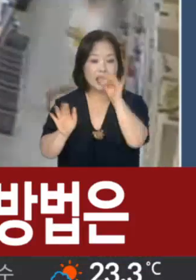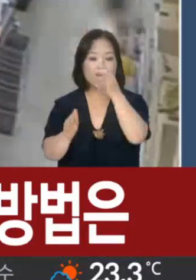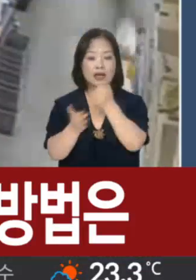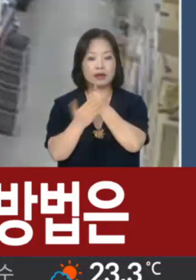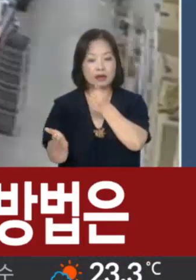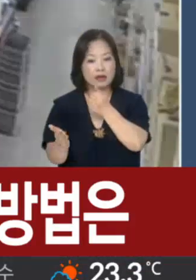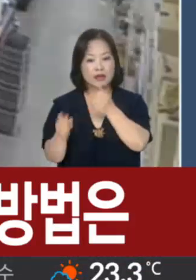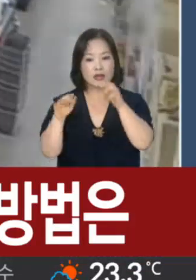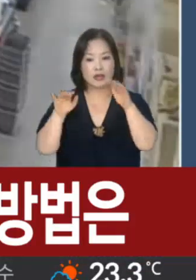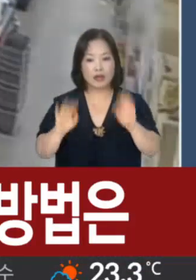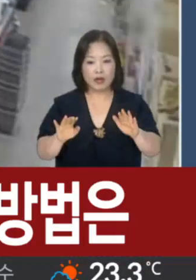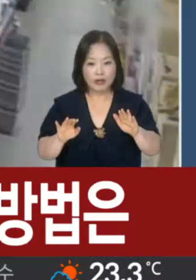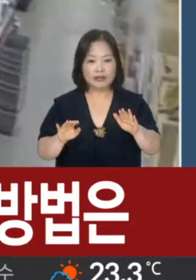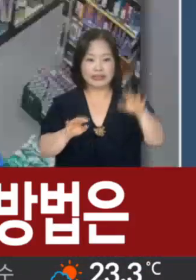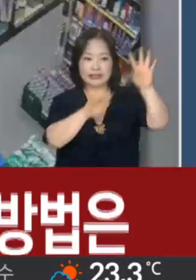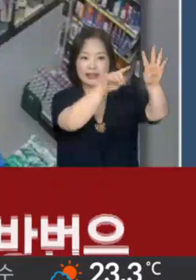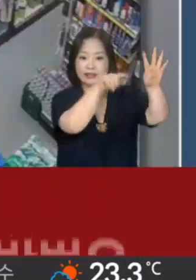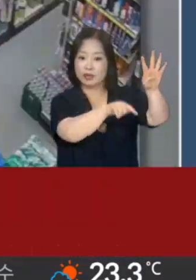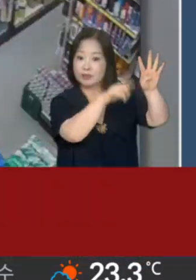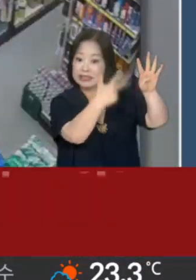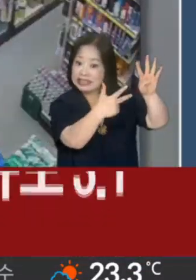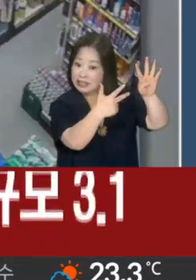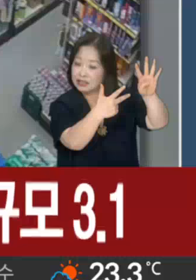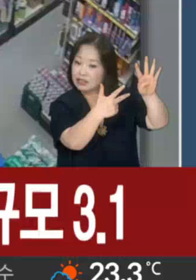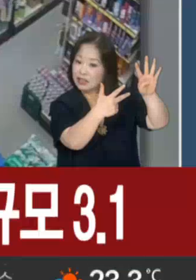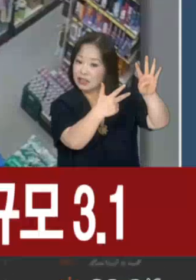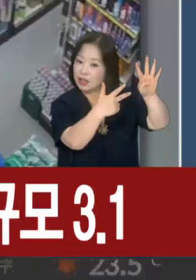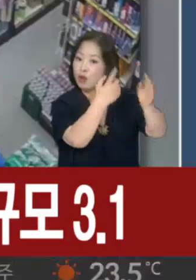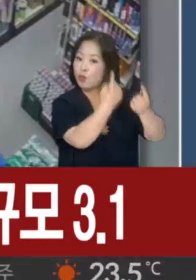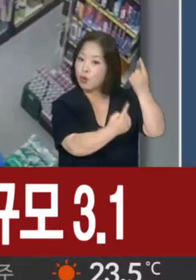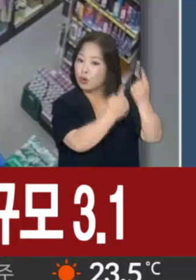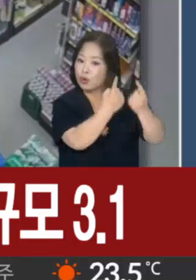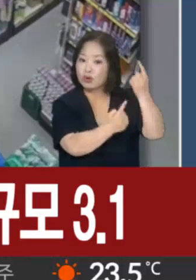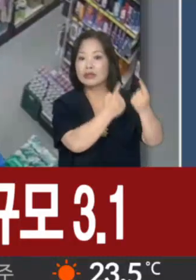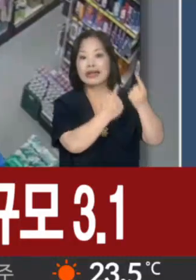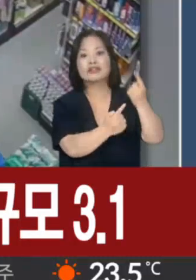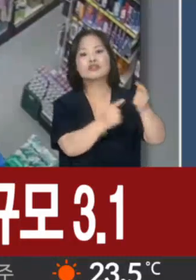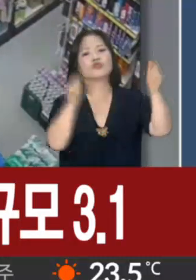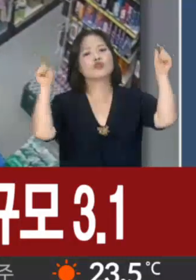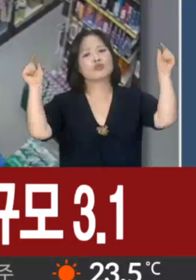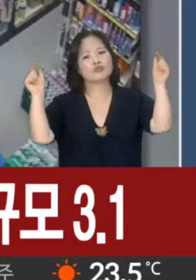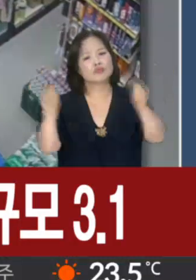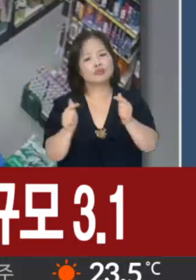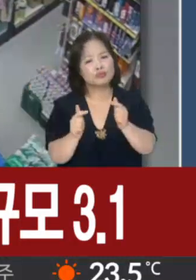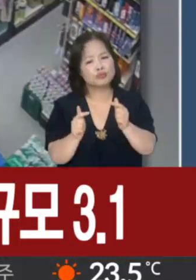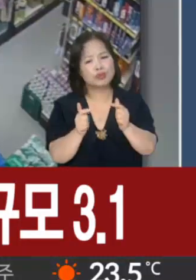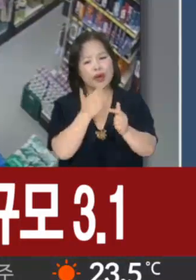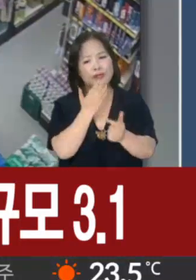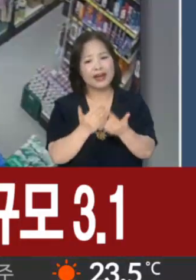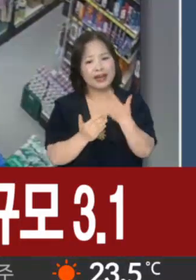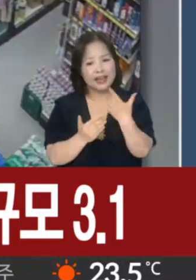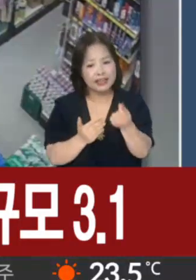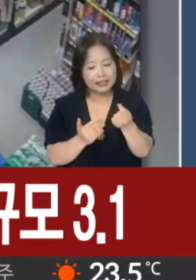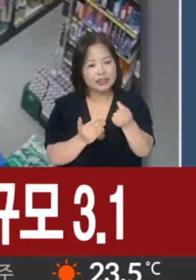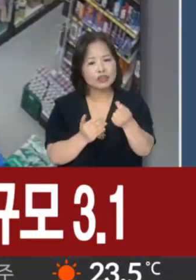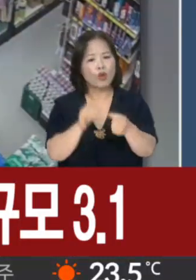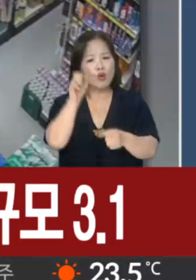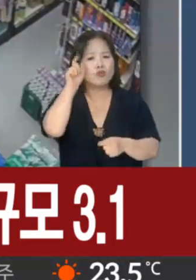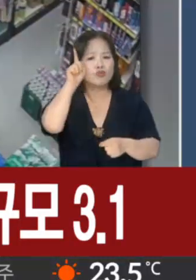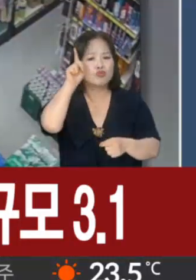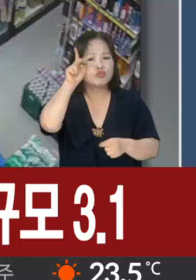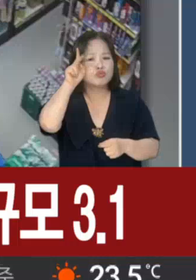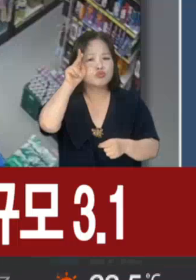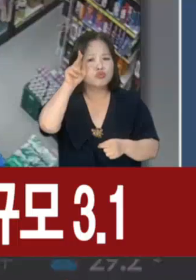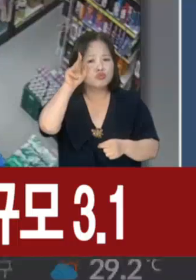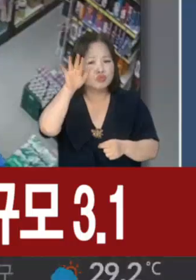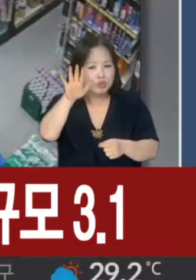이제 본진에 해당되는 규모라든가 진도를 견뎠기 때문에 나머지 부분들은 이제 그 정도 수준에서